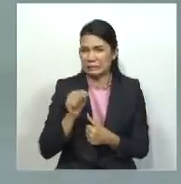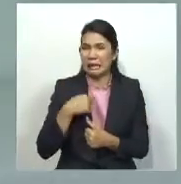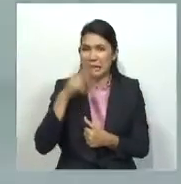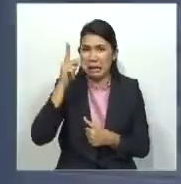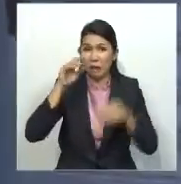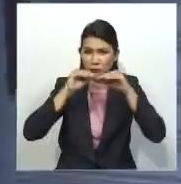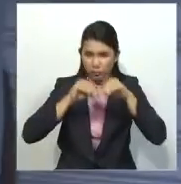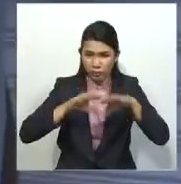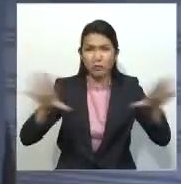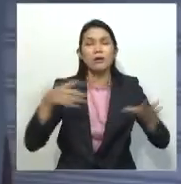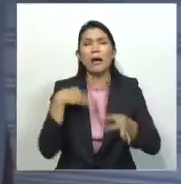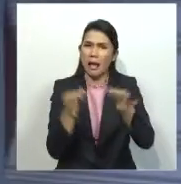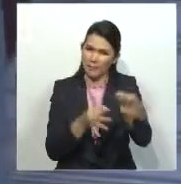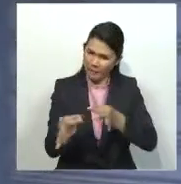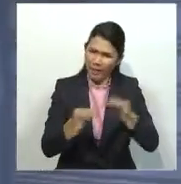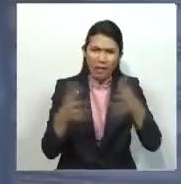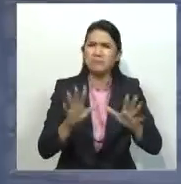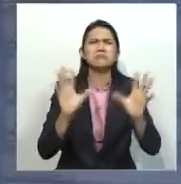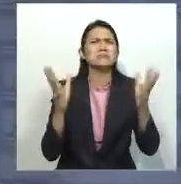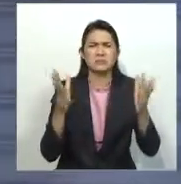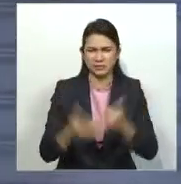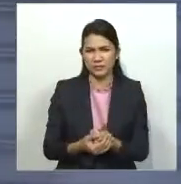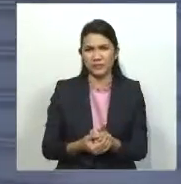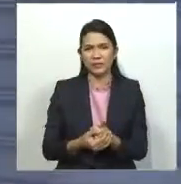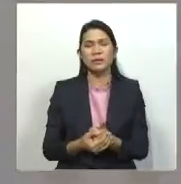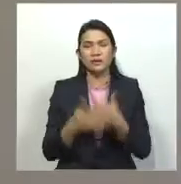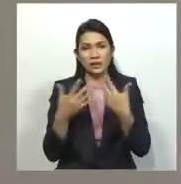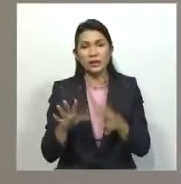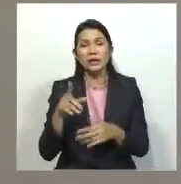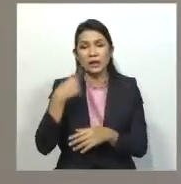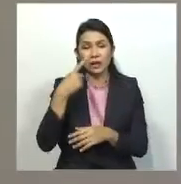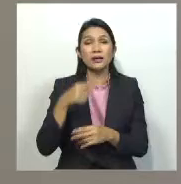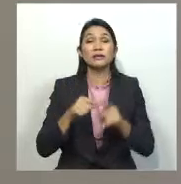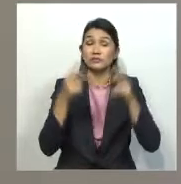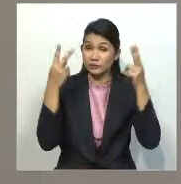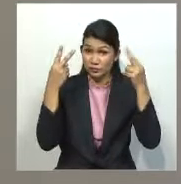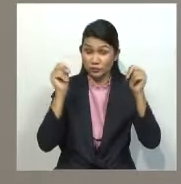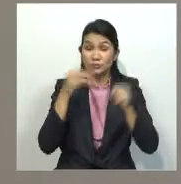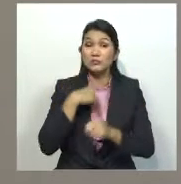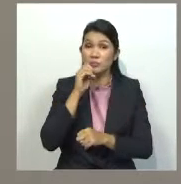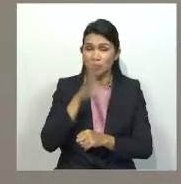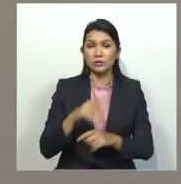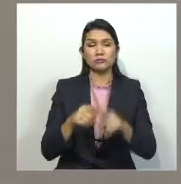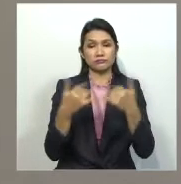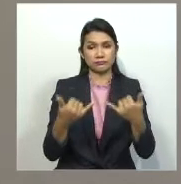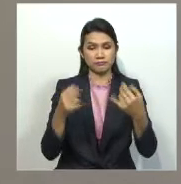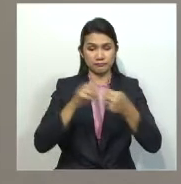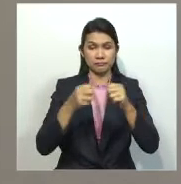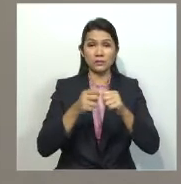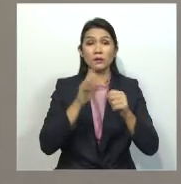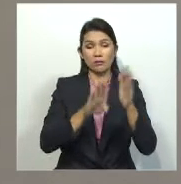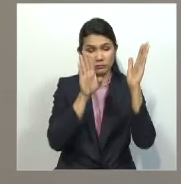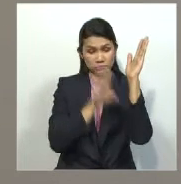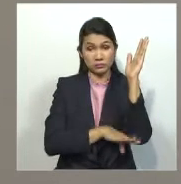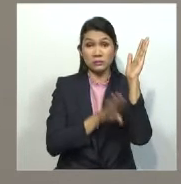วลือออกมาแล้วก็มีการชี้แจงกันออกมานะครับ ค่ะด้านพลเอกประยุทธ์จันทร์โอชานายกรัฐมนตรีย้ำนะคะว่าปัญหาความไม่สงบ